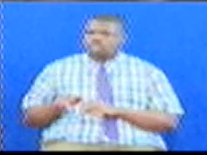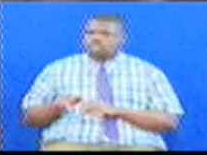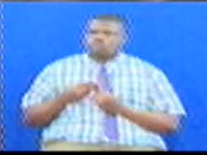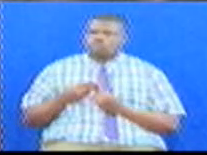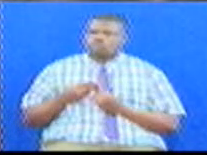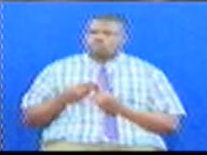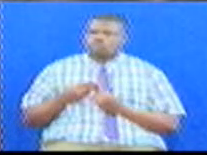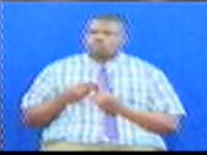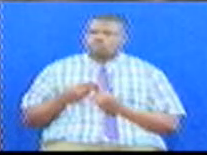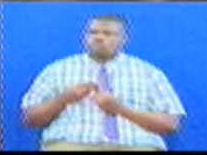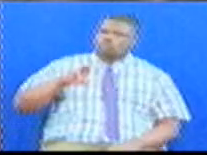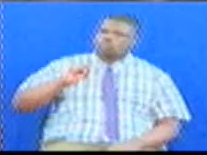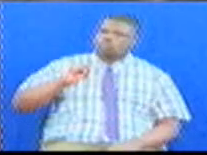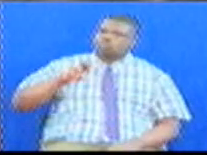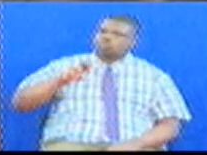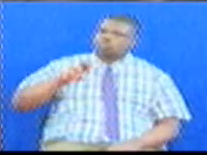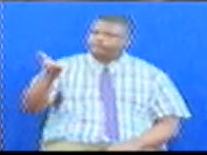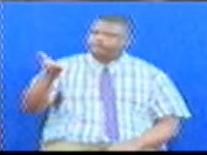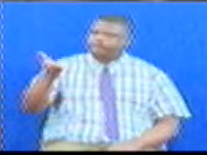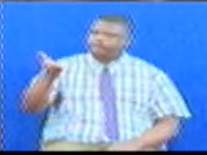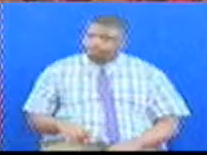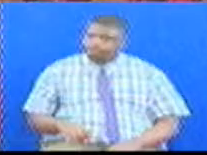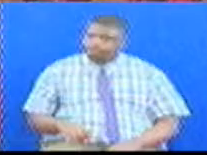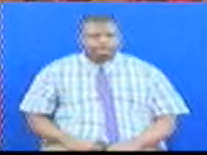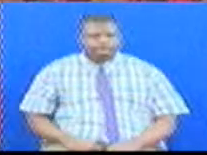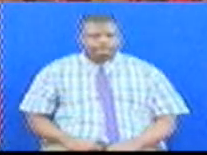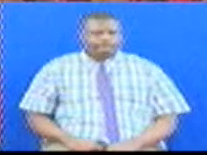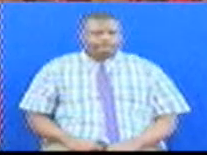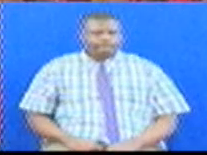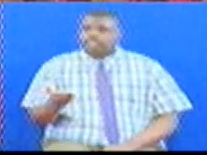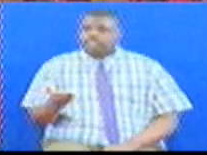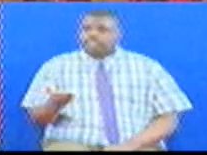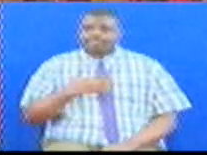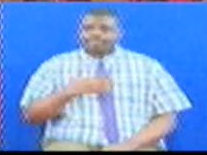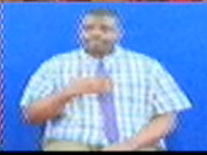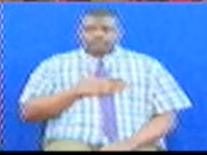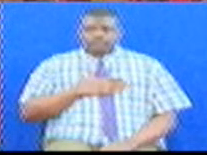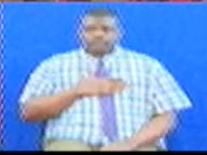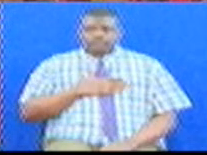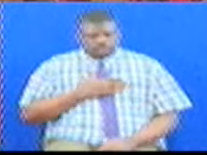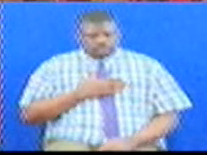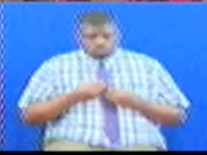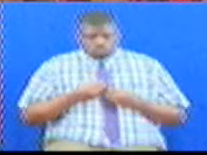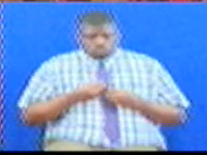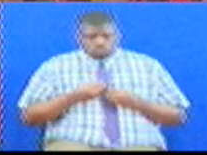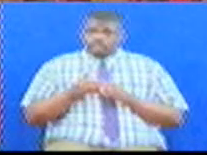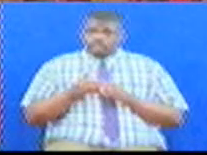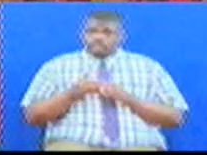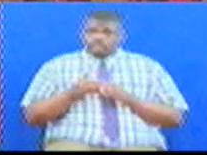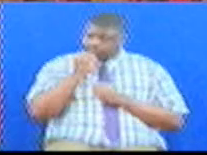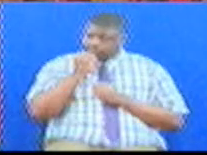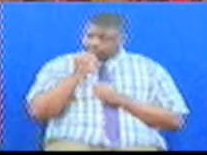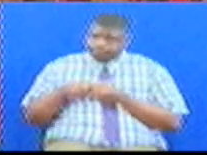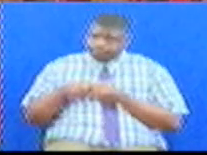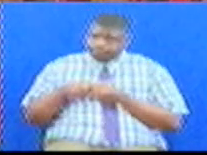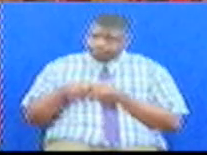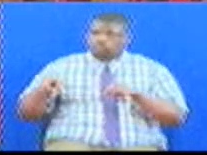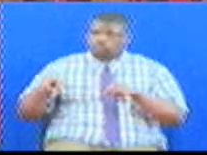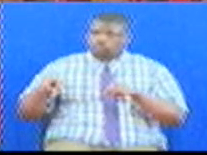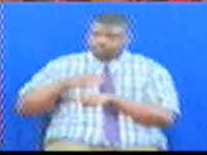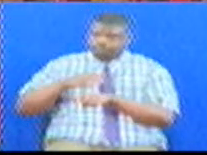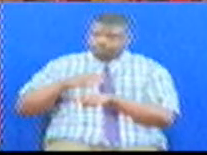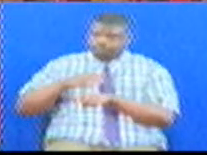Kiruso. Mheshimiwa Naibu Spika, nashukuru kwa kunipa nimpe taarifa ndugu yangu Sanda kwamba kifungu